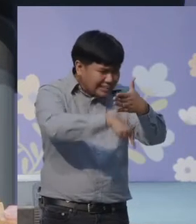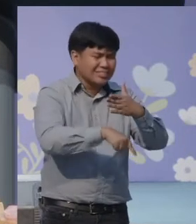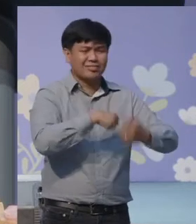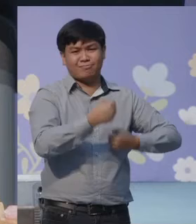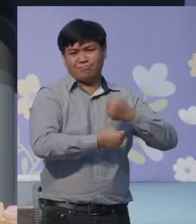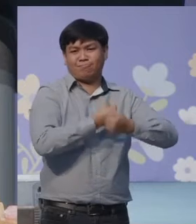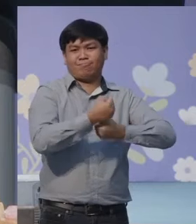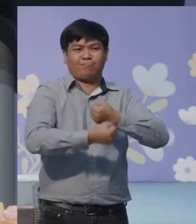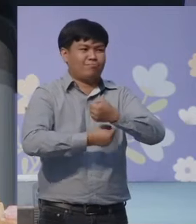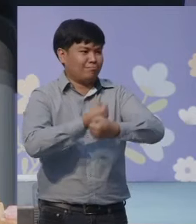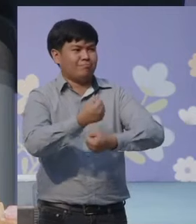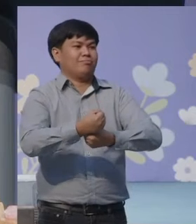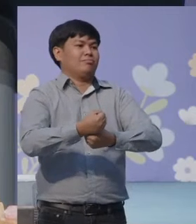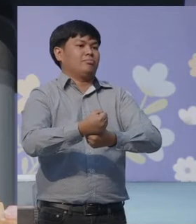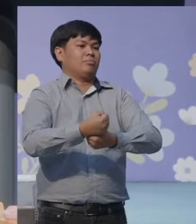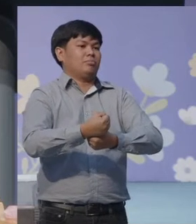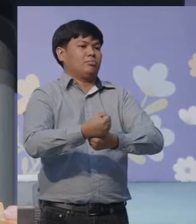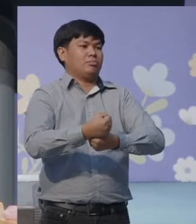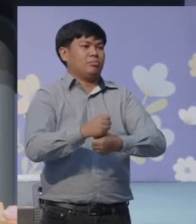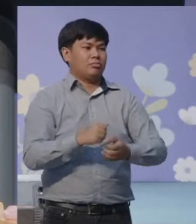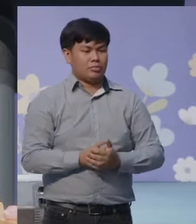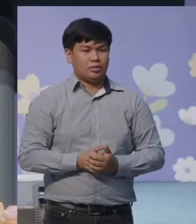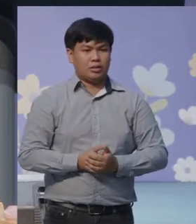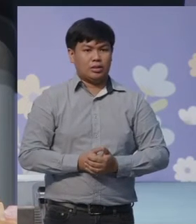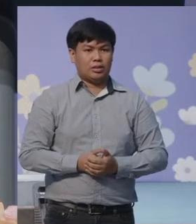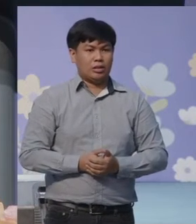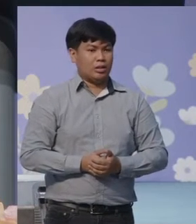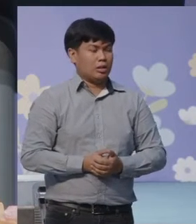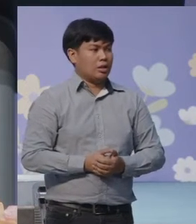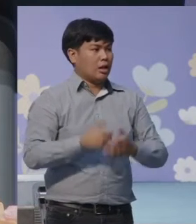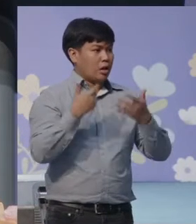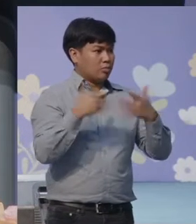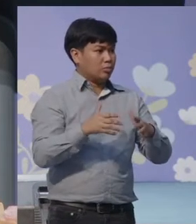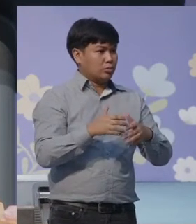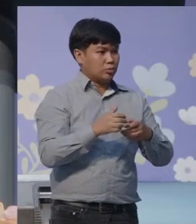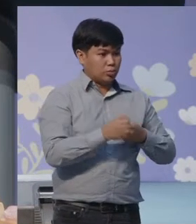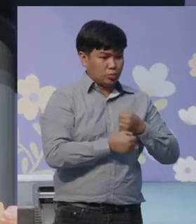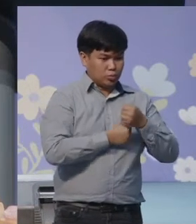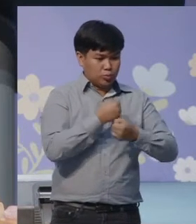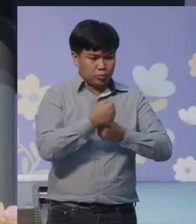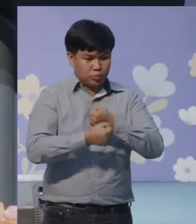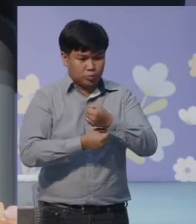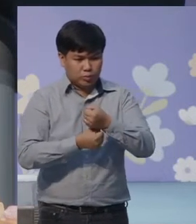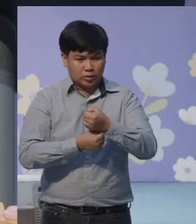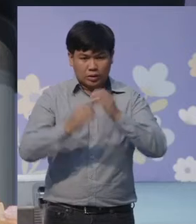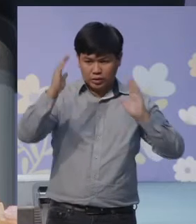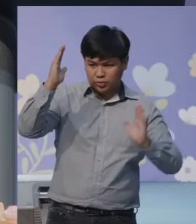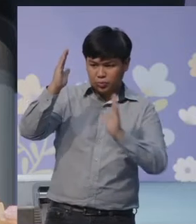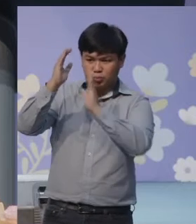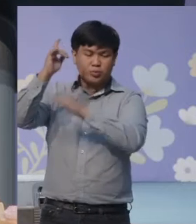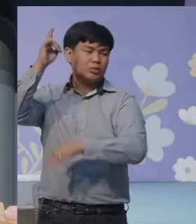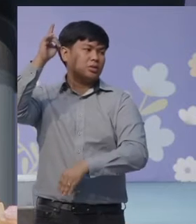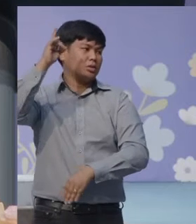at dinala siya ng dalamhati niya sa Panginoon.